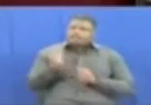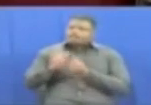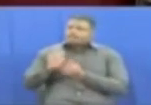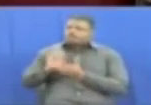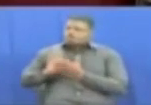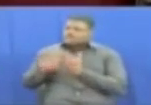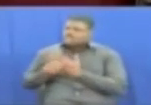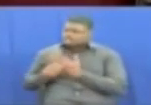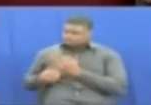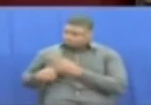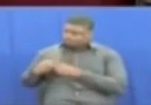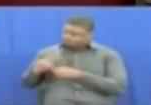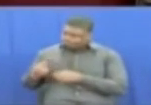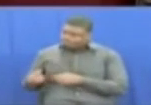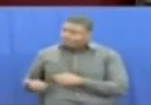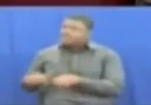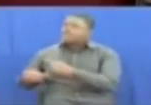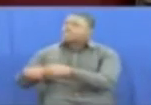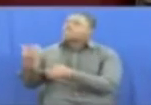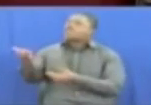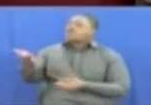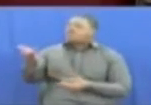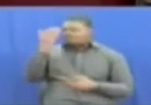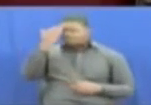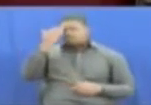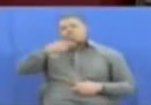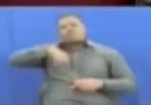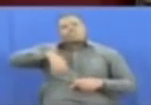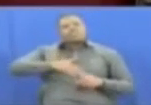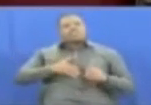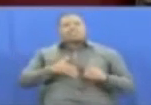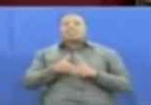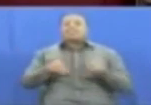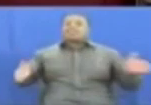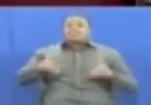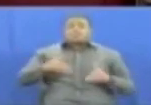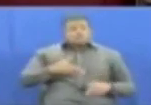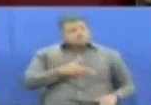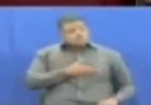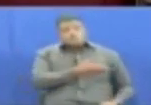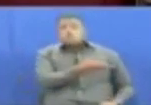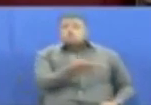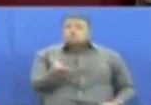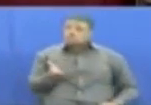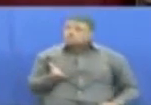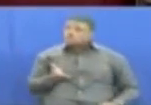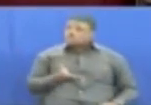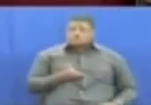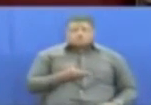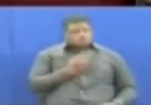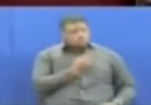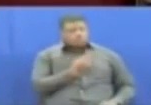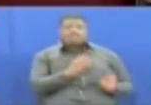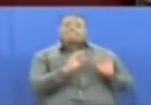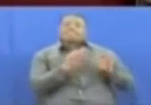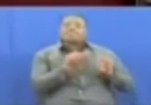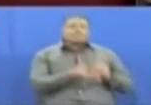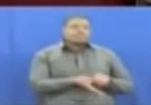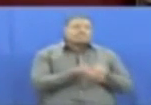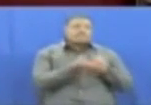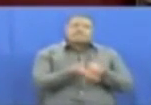yanaendelea, na tuweze kujua nafasi ya sisi wa Tanzania wengine wote ya kuweza kuona namna gani ya